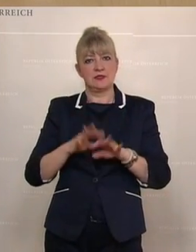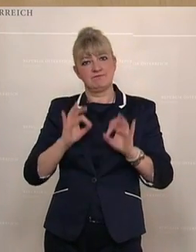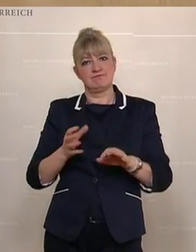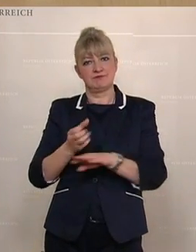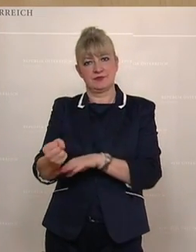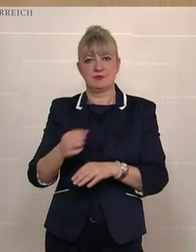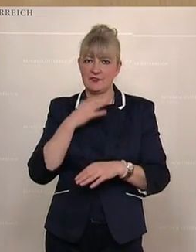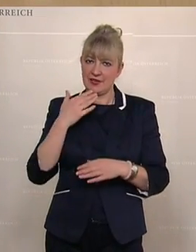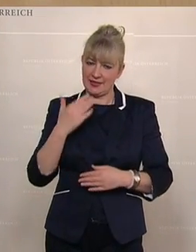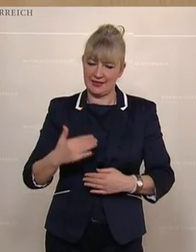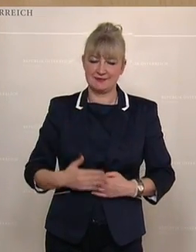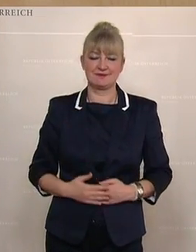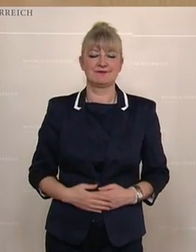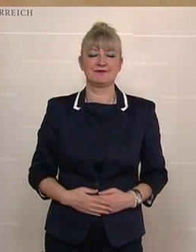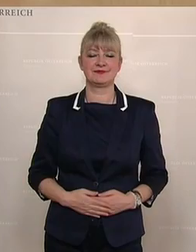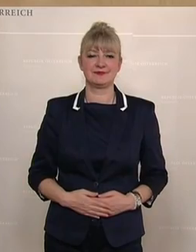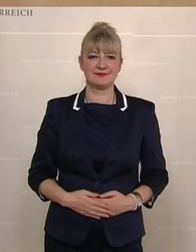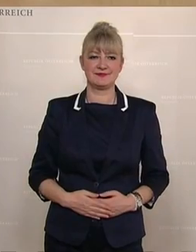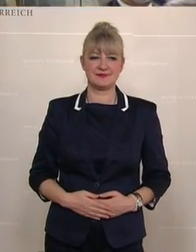effektiv vorzugehen. Vielen Dank.